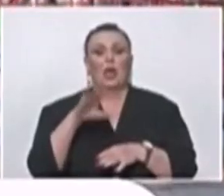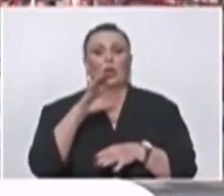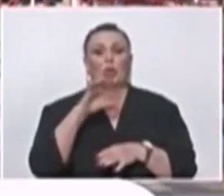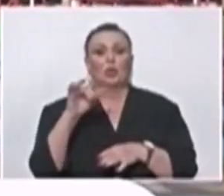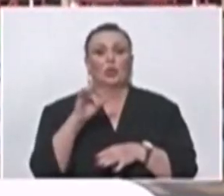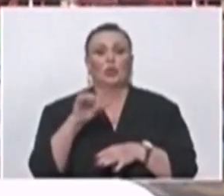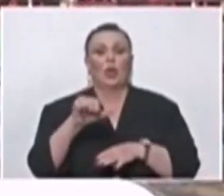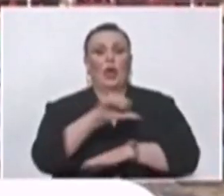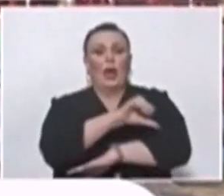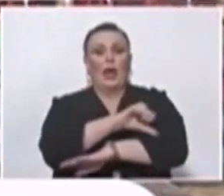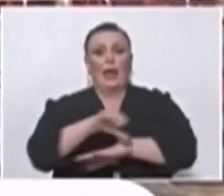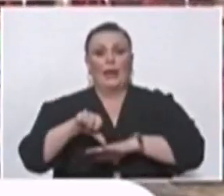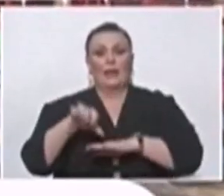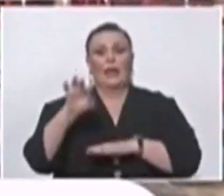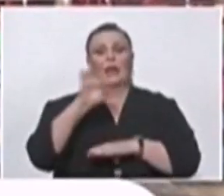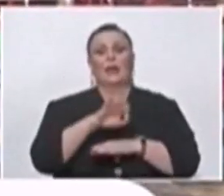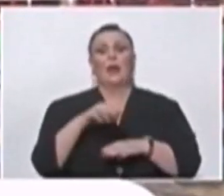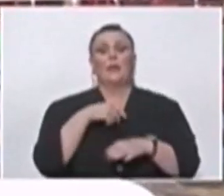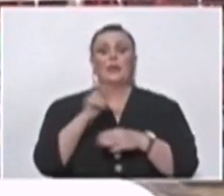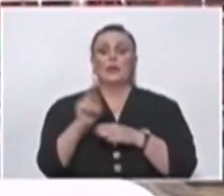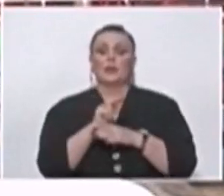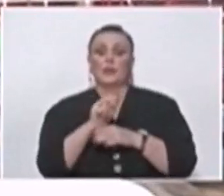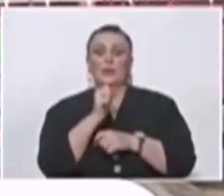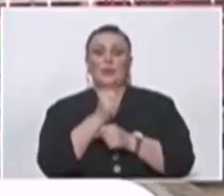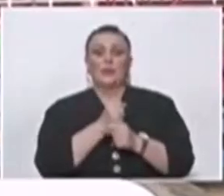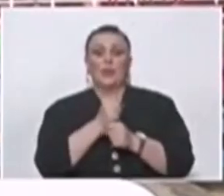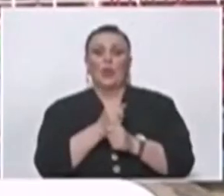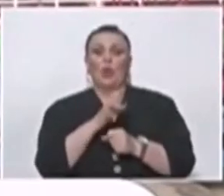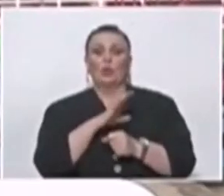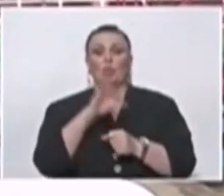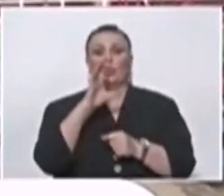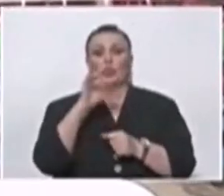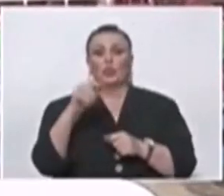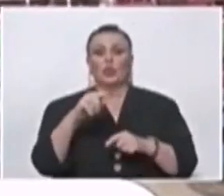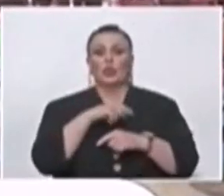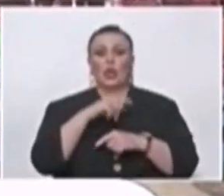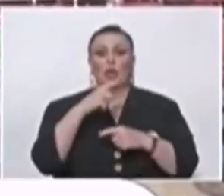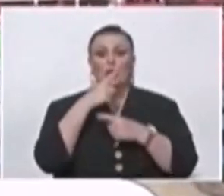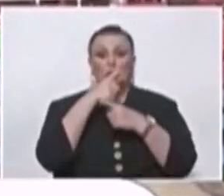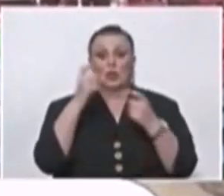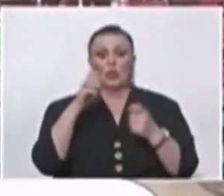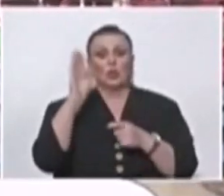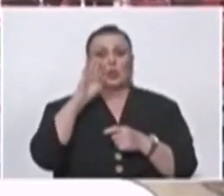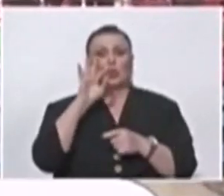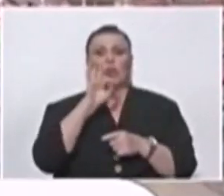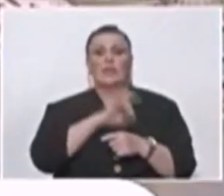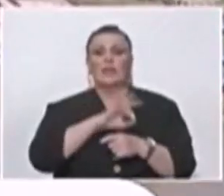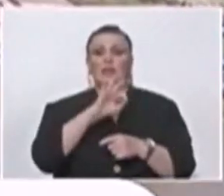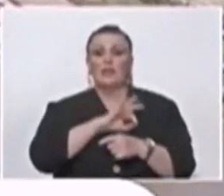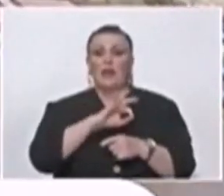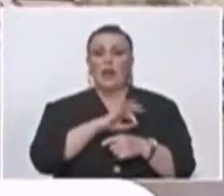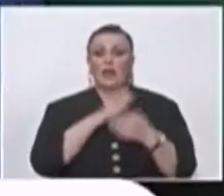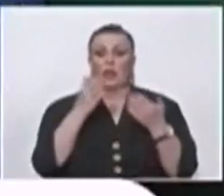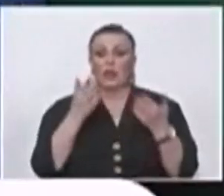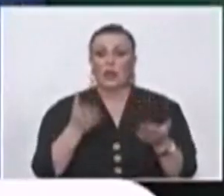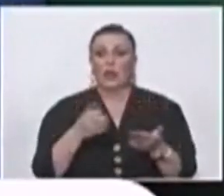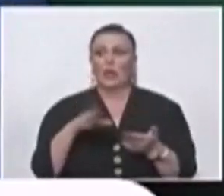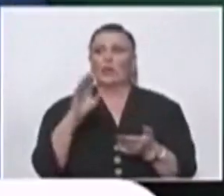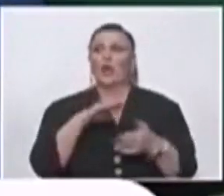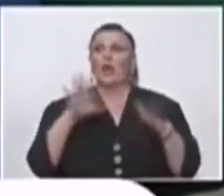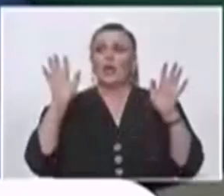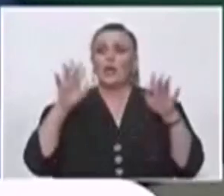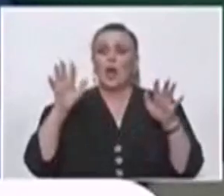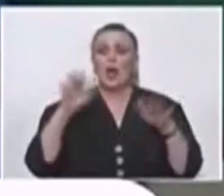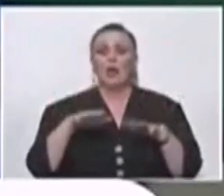da bizim istehsal etdiyimiz su çatdırılır su istifadəçilərinə. Yağış